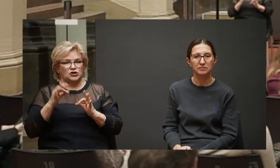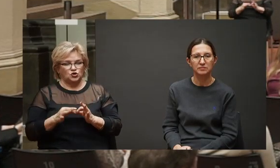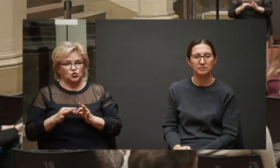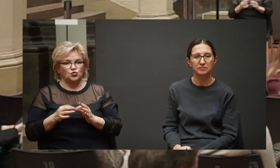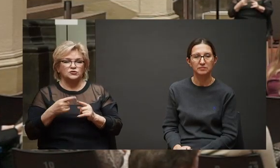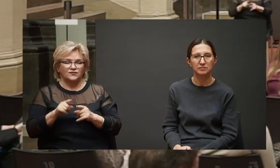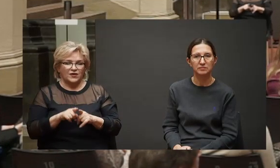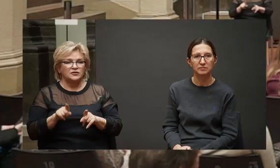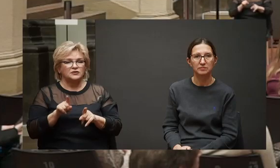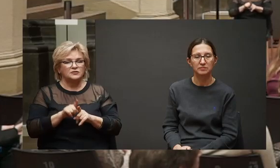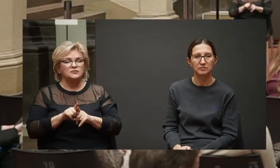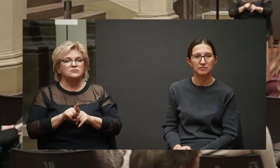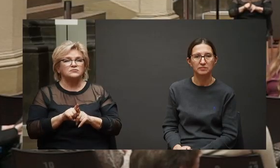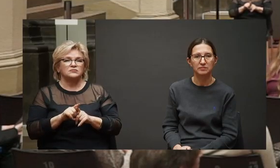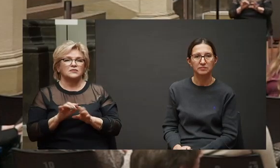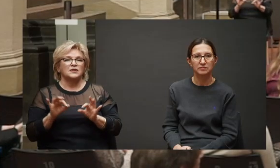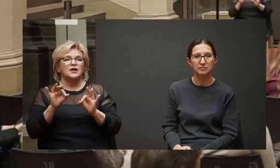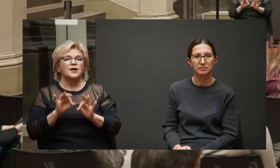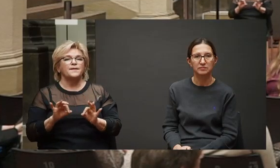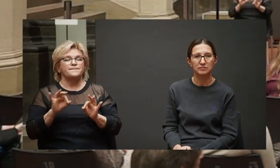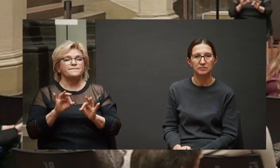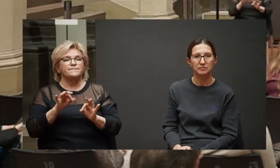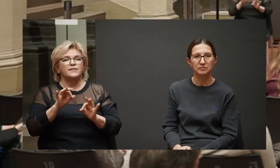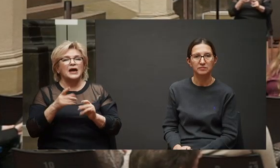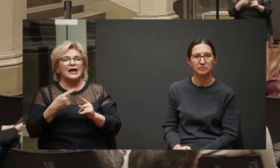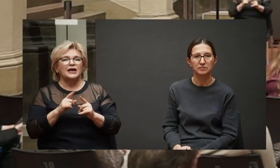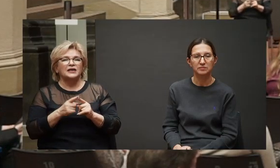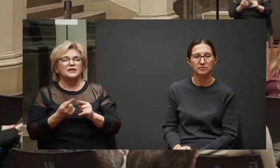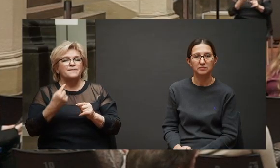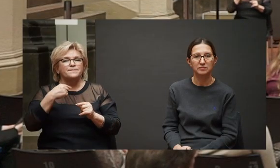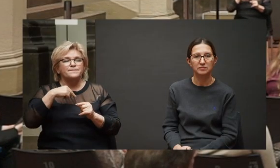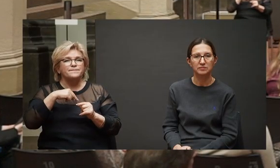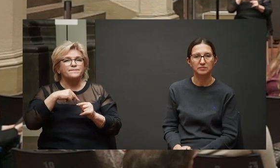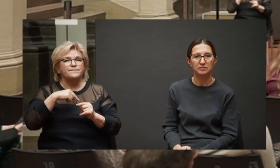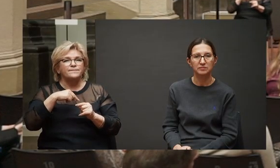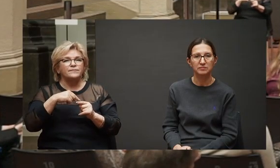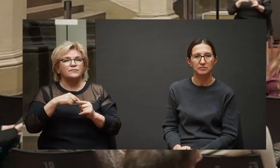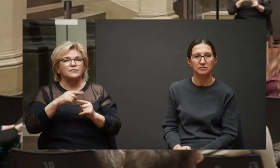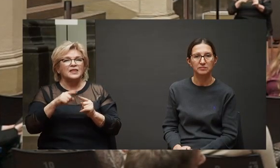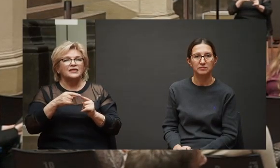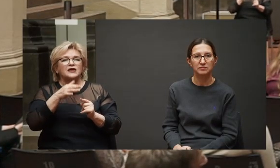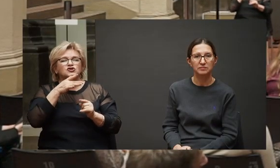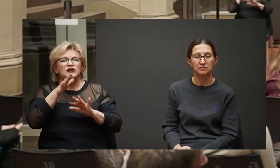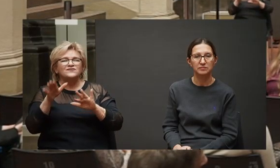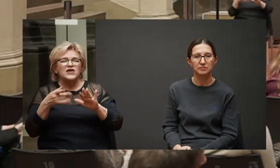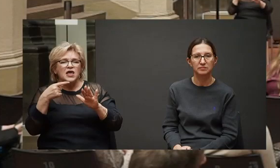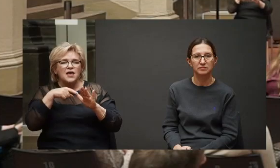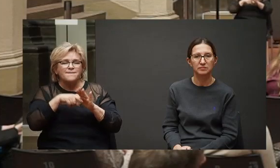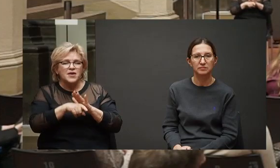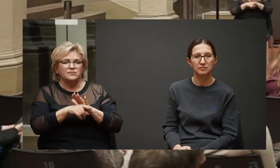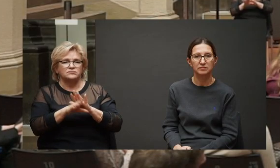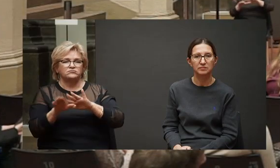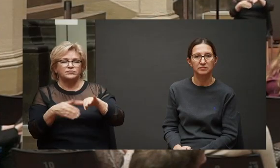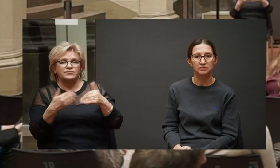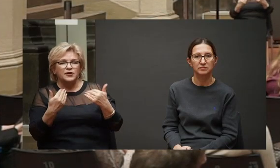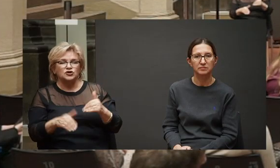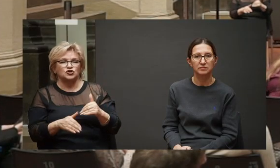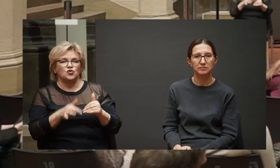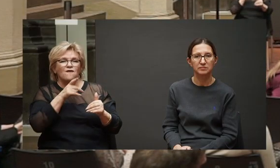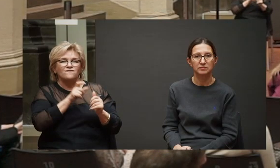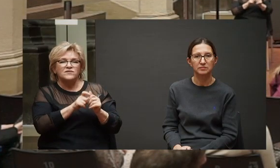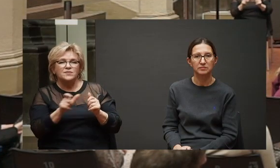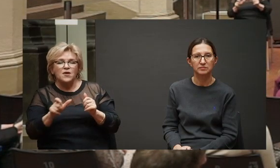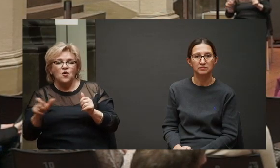есть это то, что прошло через горнило времени, времен. И то, что